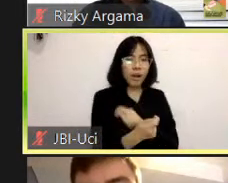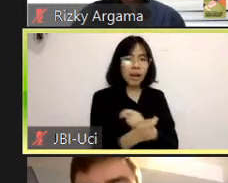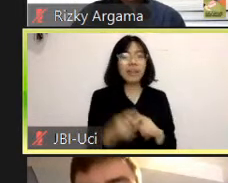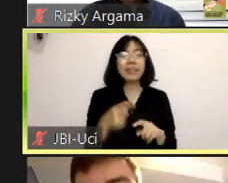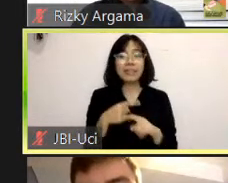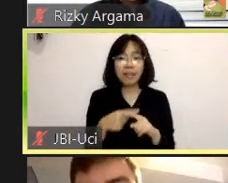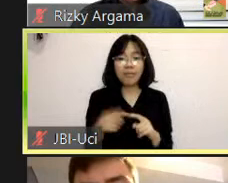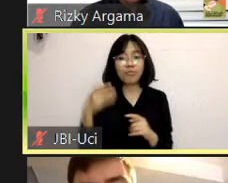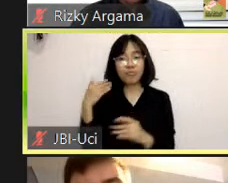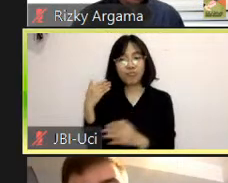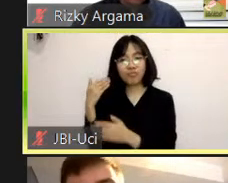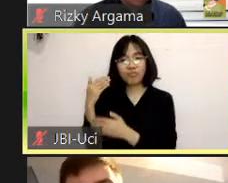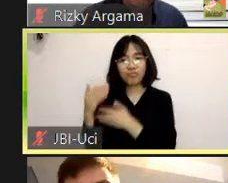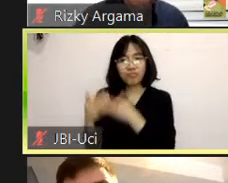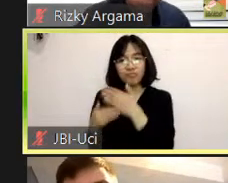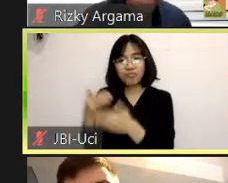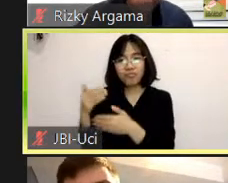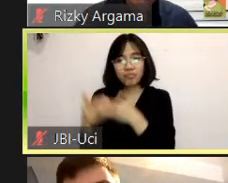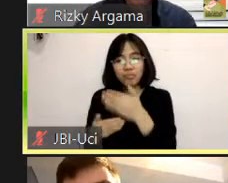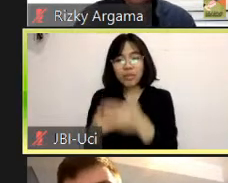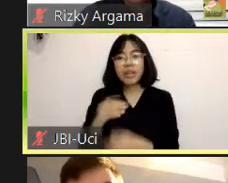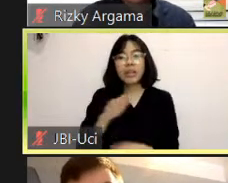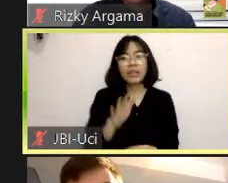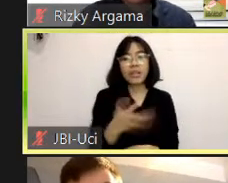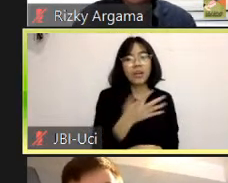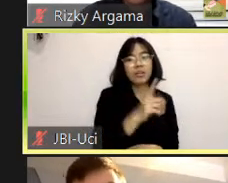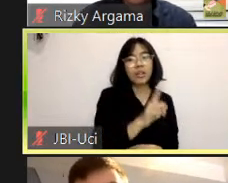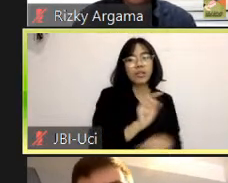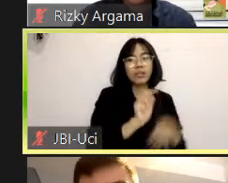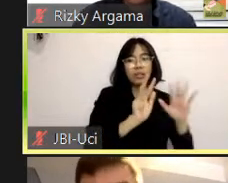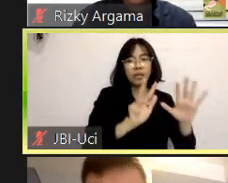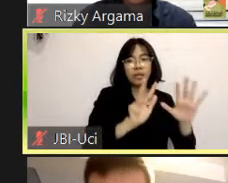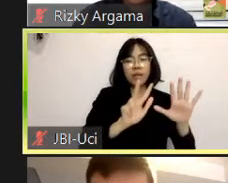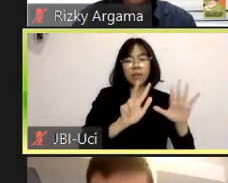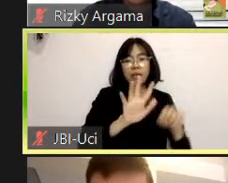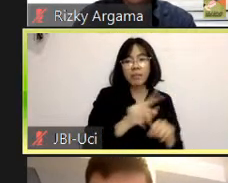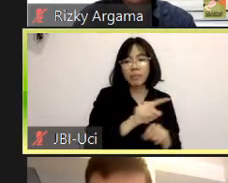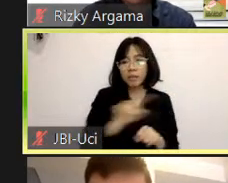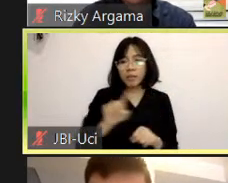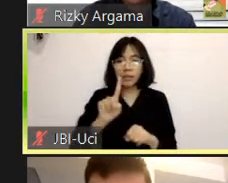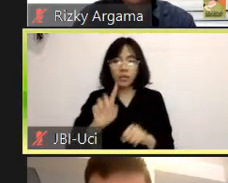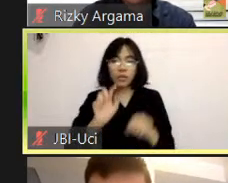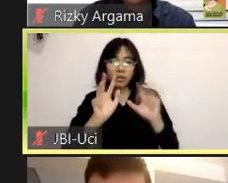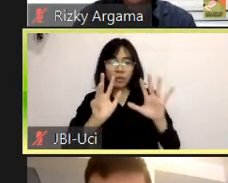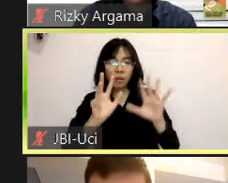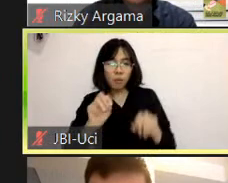itu upaya itu nggak terlalu berhasil karena aktivis di tahun 90-an itu kemudian